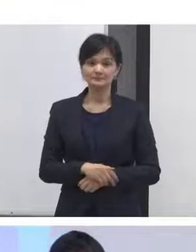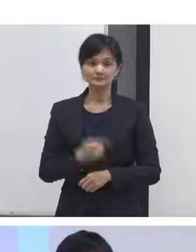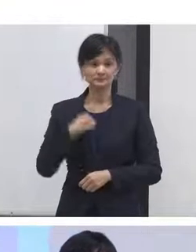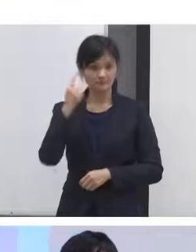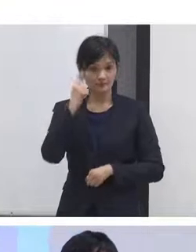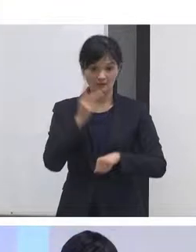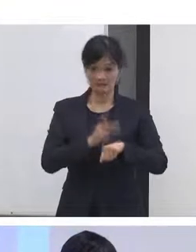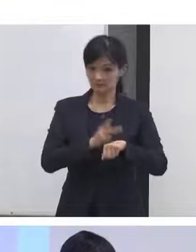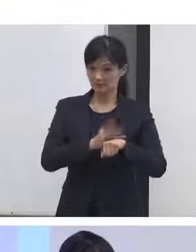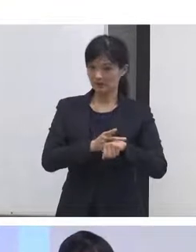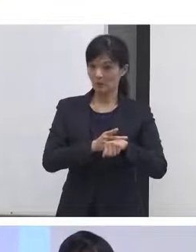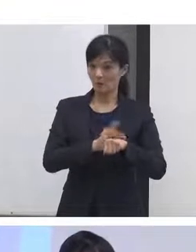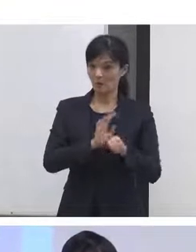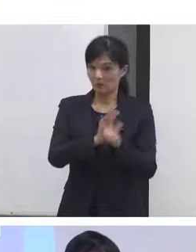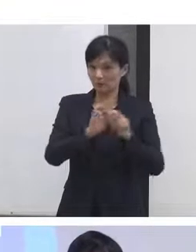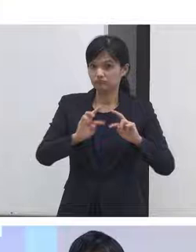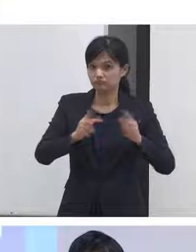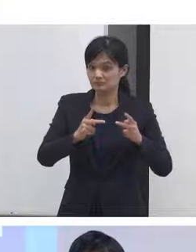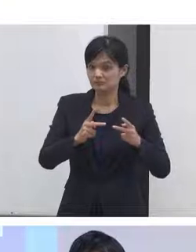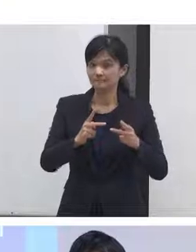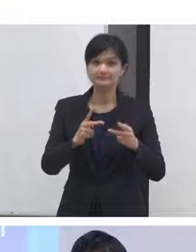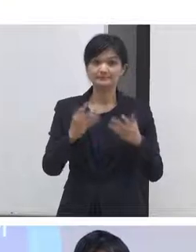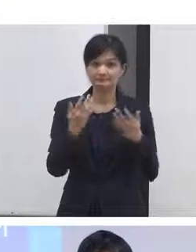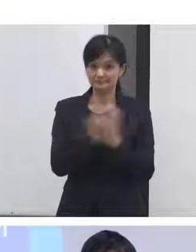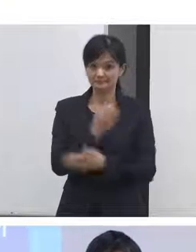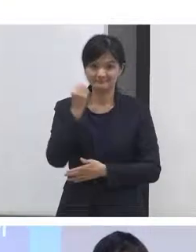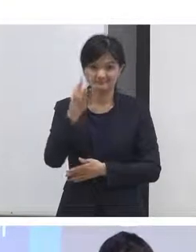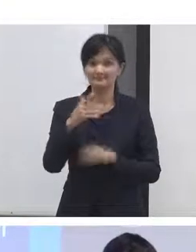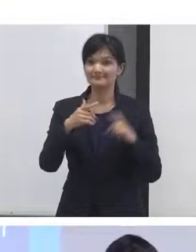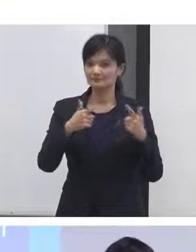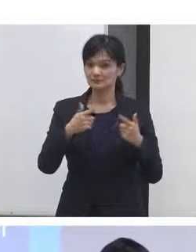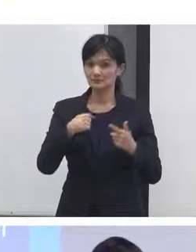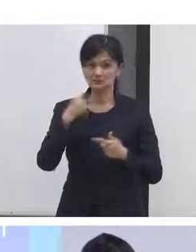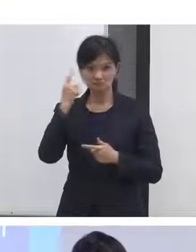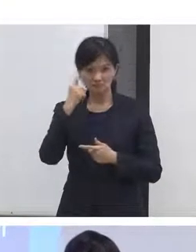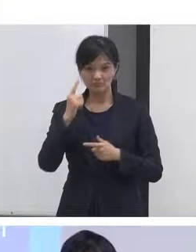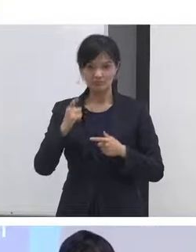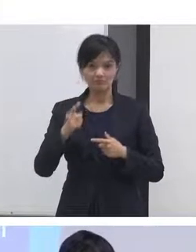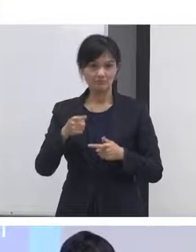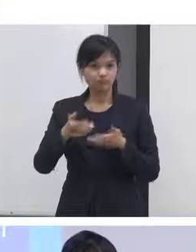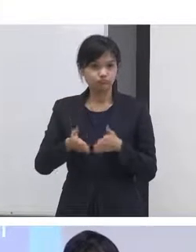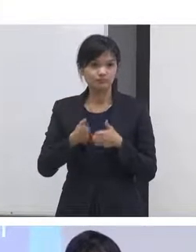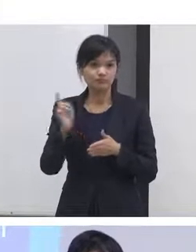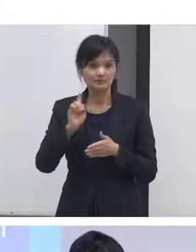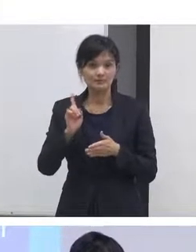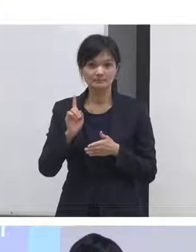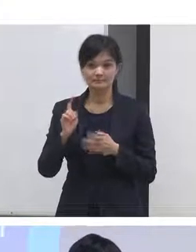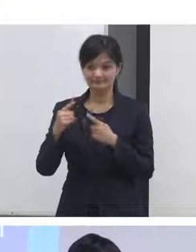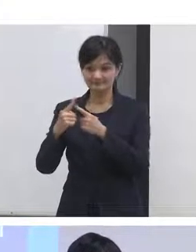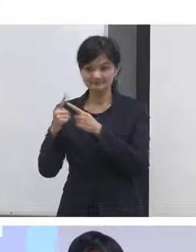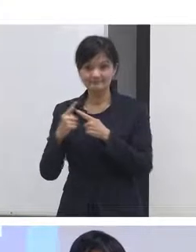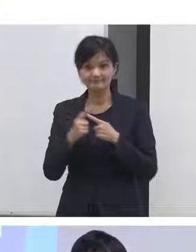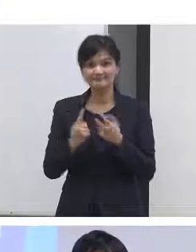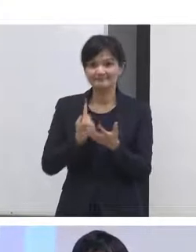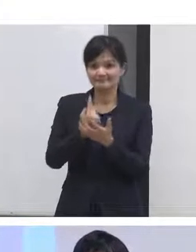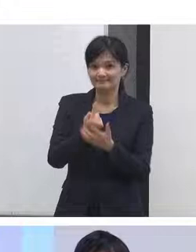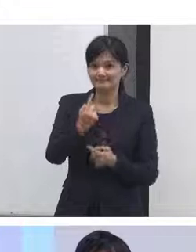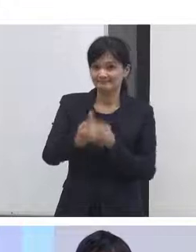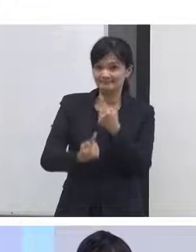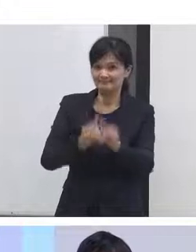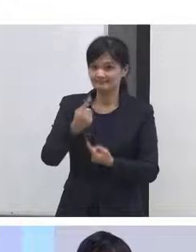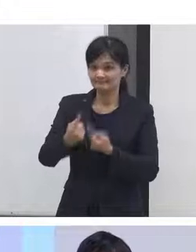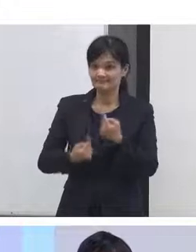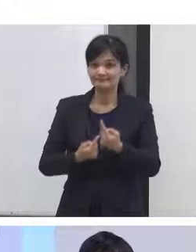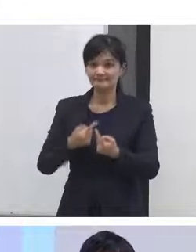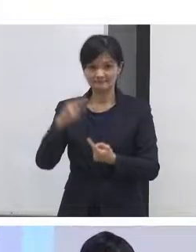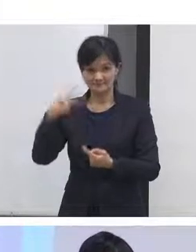变的关键，我觉得真正改变的关键应该是参与跟素养。那 科技可以帮助这些事情，就是你可以帮助